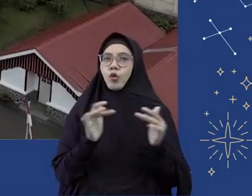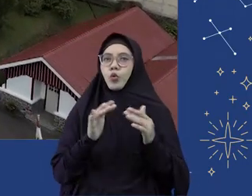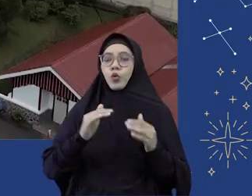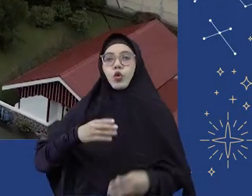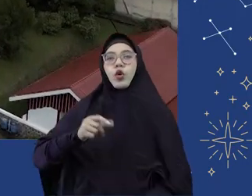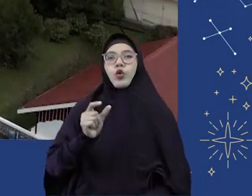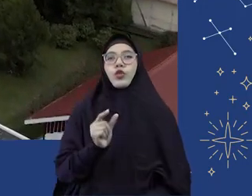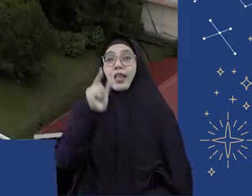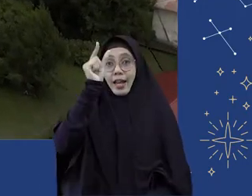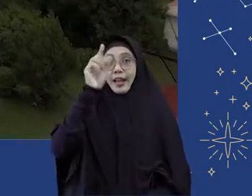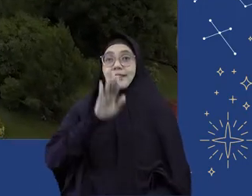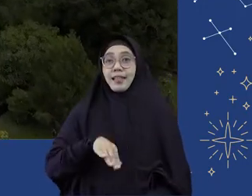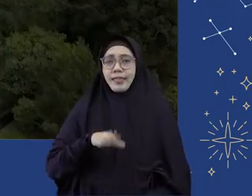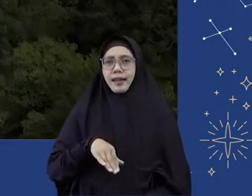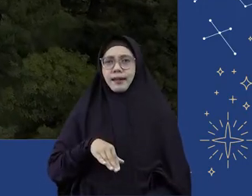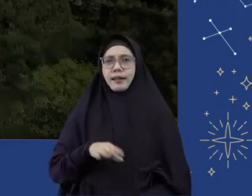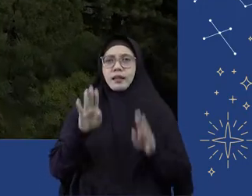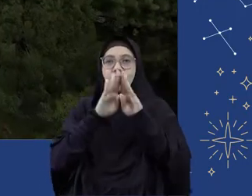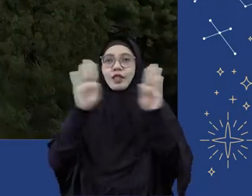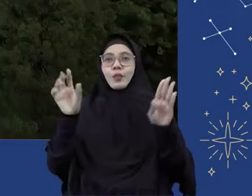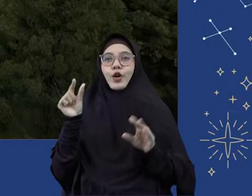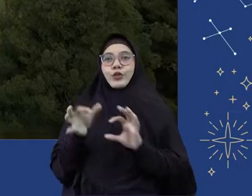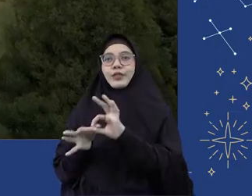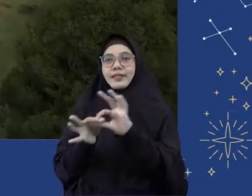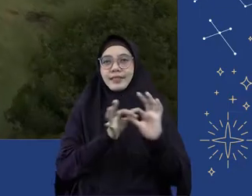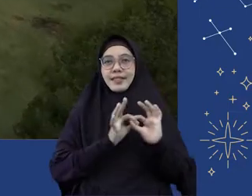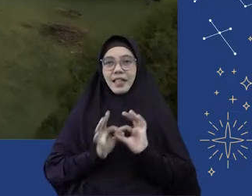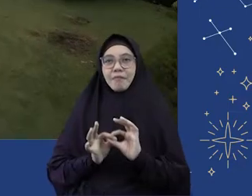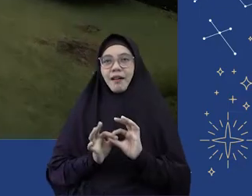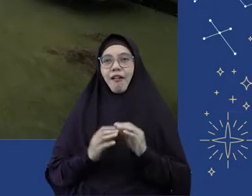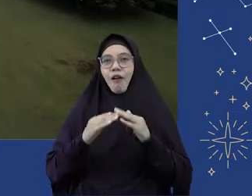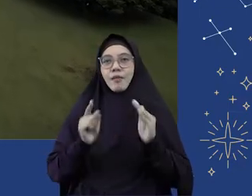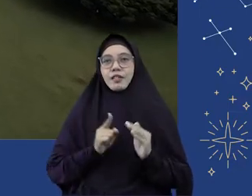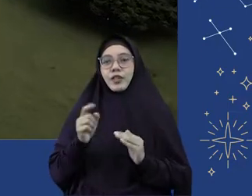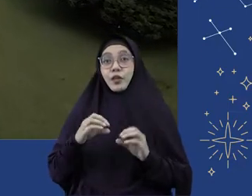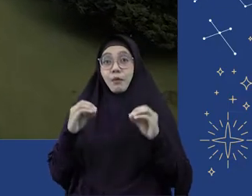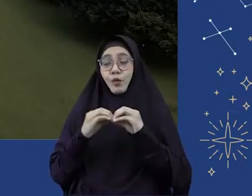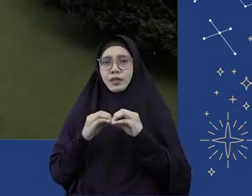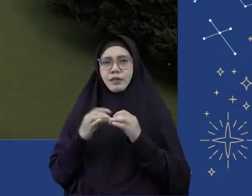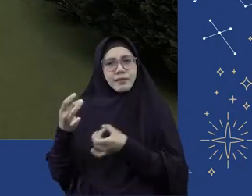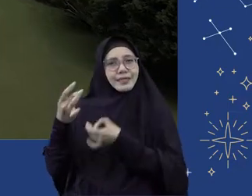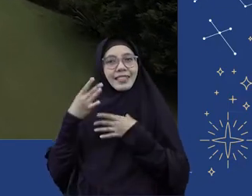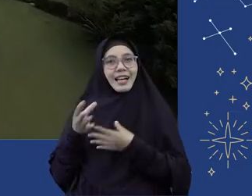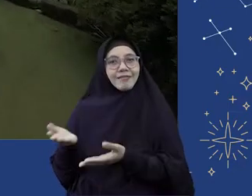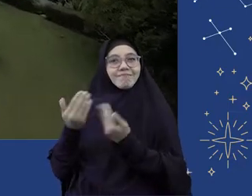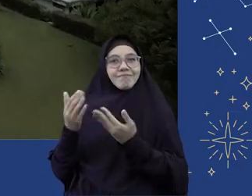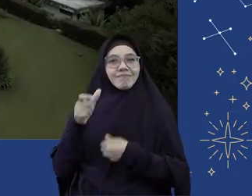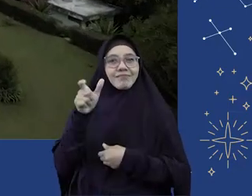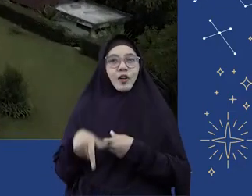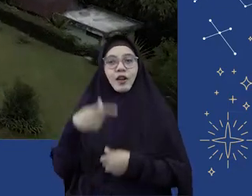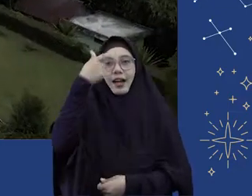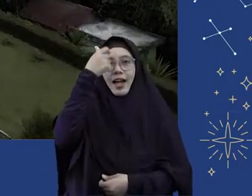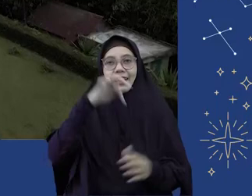dan Selatan serta filosofi terbuka untuk kerjasama observatorium Bossa banyak menarik perhatian sesama para astronom